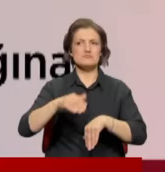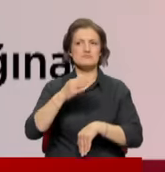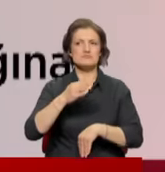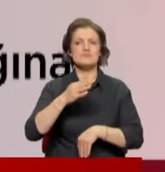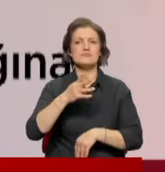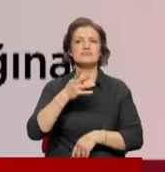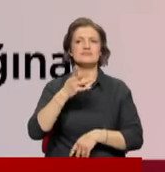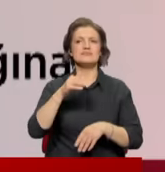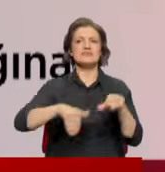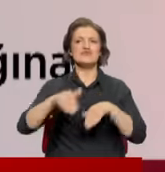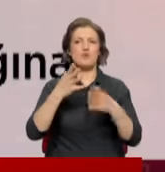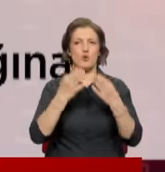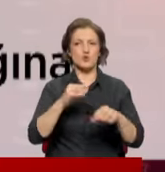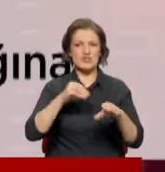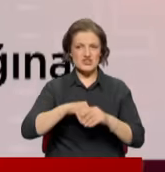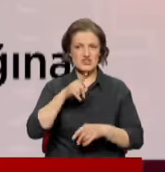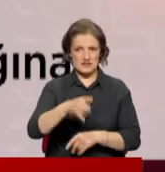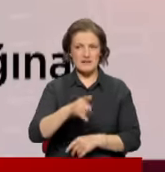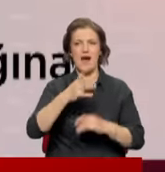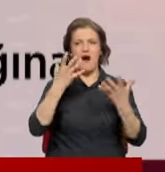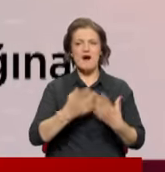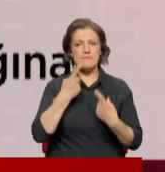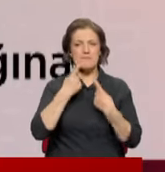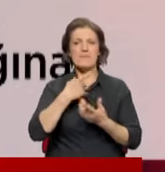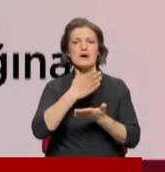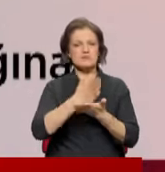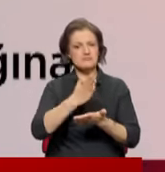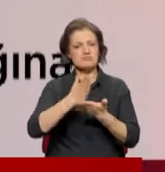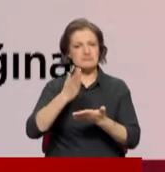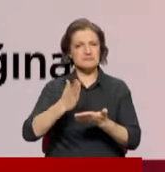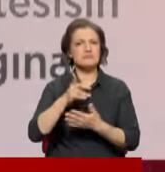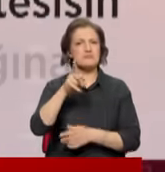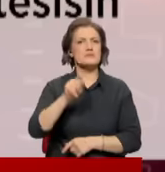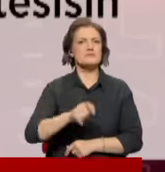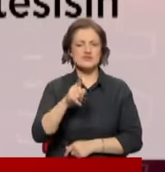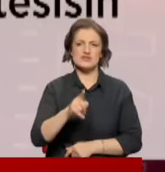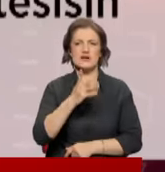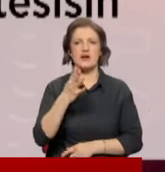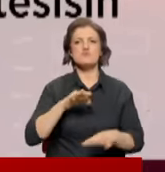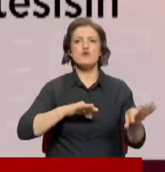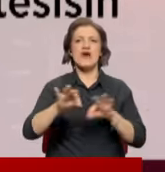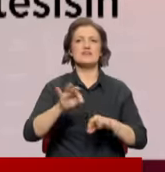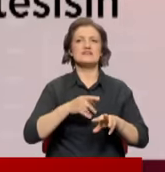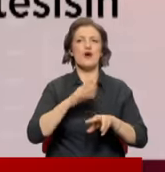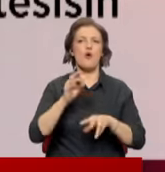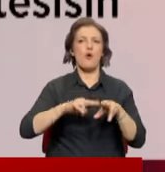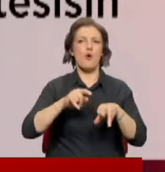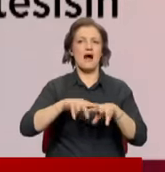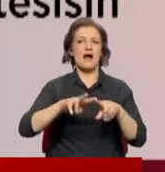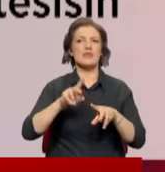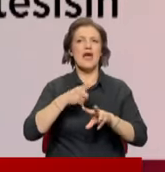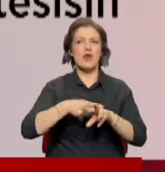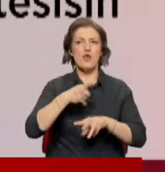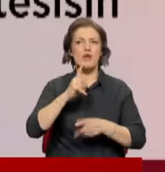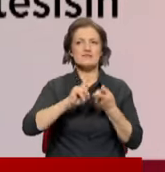her sene rutin yapılan ağır bakım işlemlerinin bölünerek yapılacağına kanaat getirdi. Mühendis Okan Erol bana teleferiğin